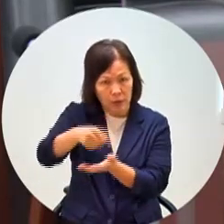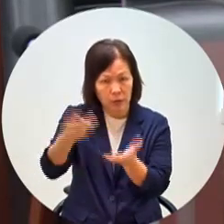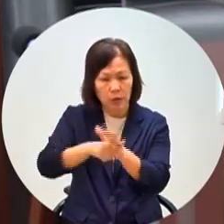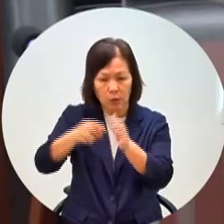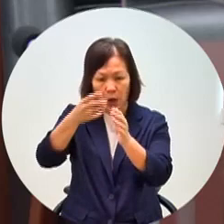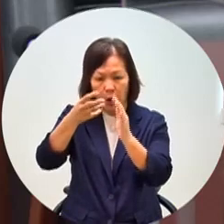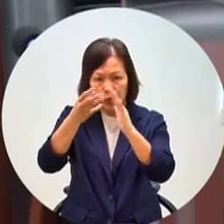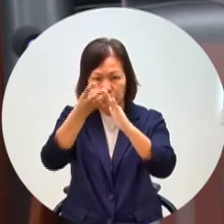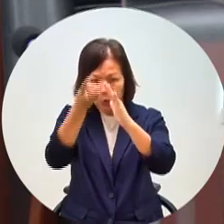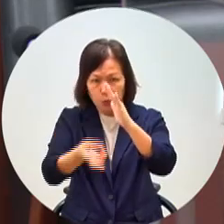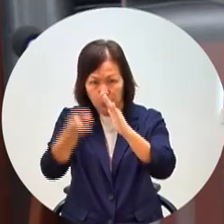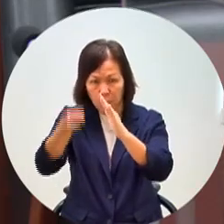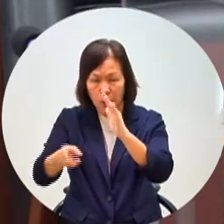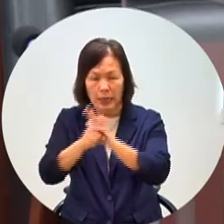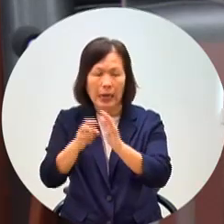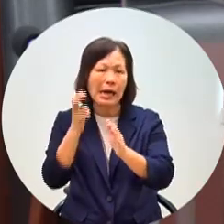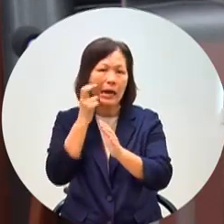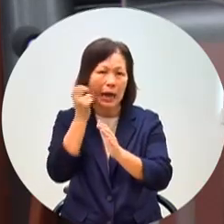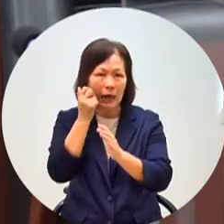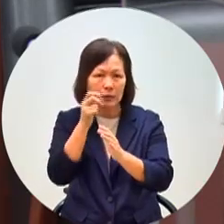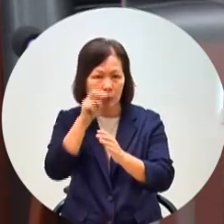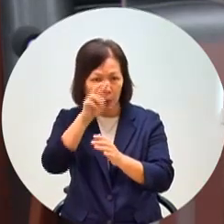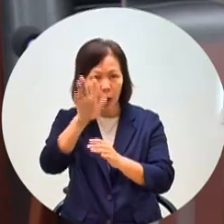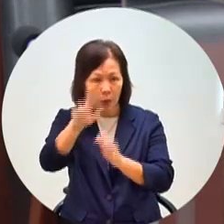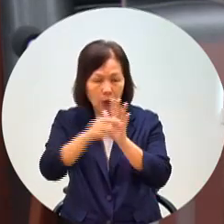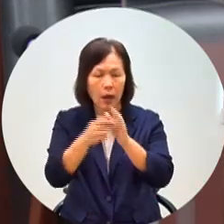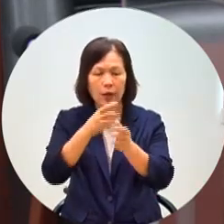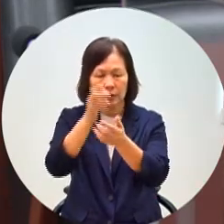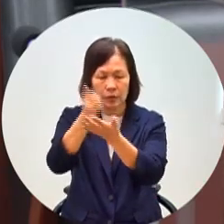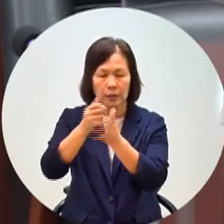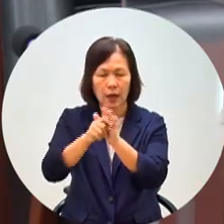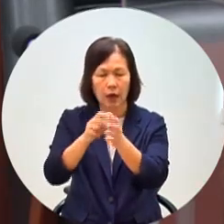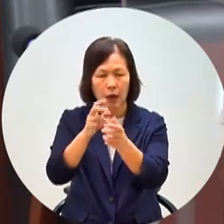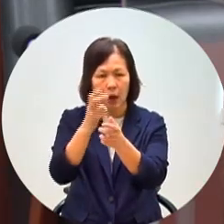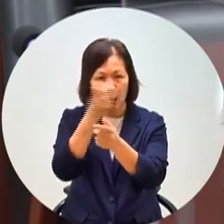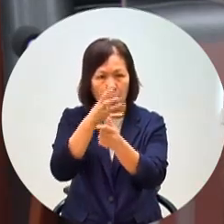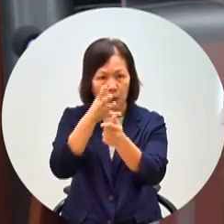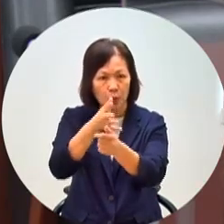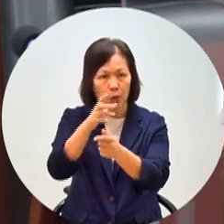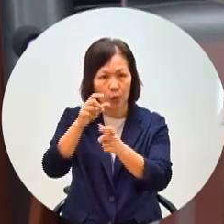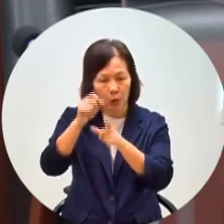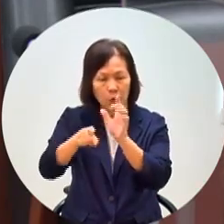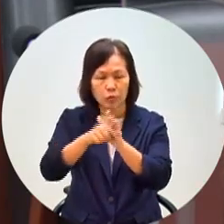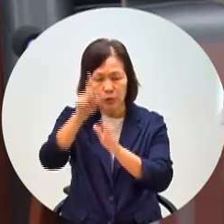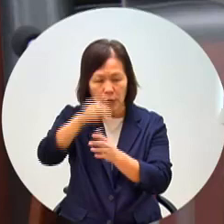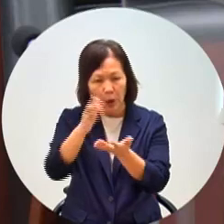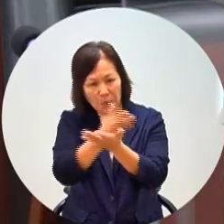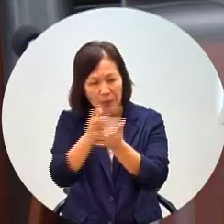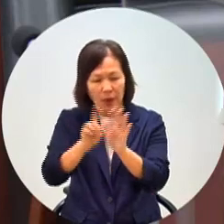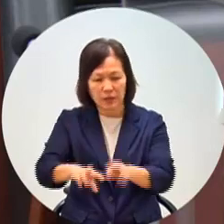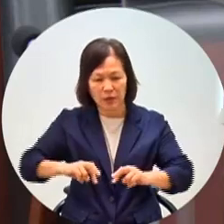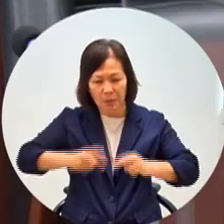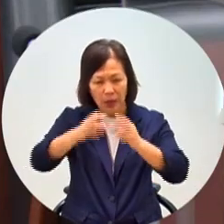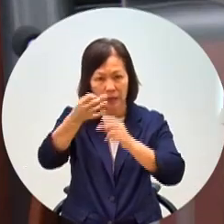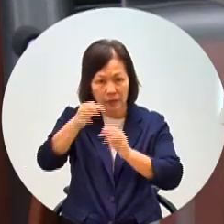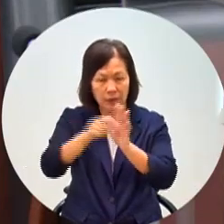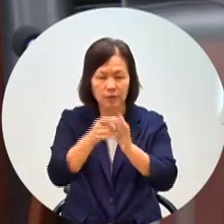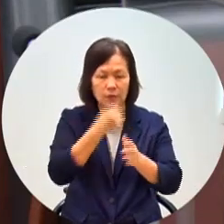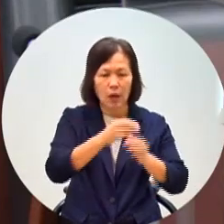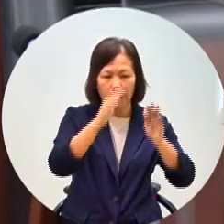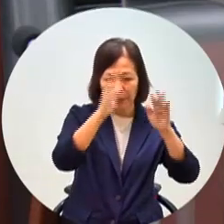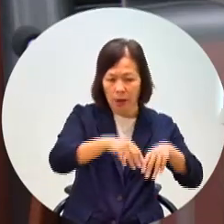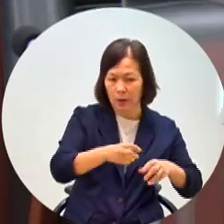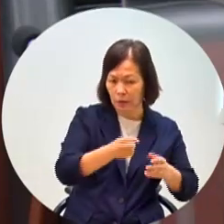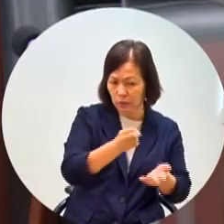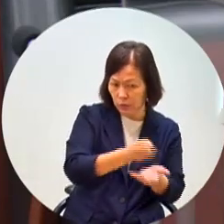水，钢筋外漏，然后也去请顾问公司来估了，他就说你现在的维修费可能会高于重建的费用，所以